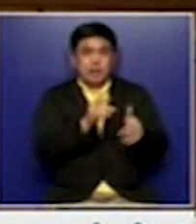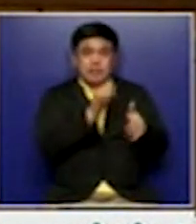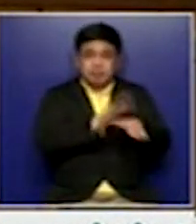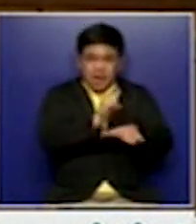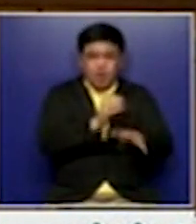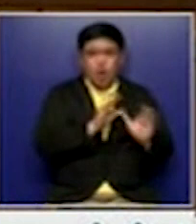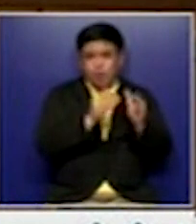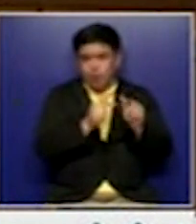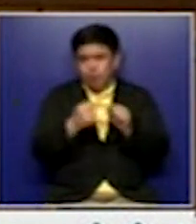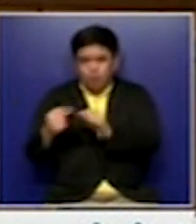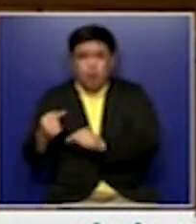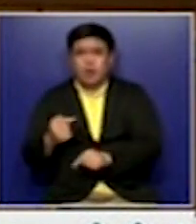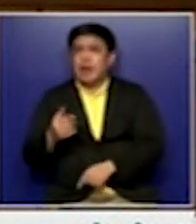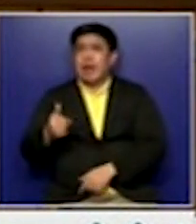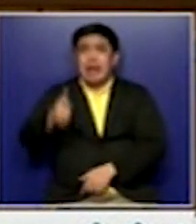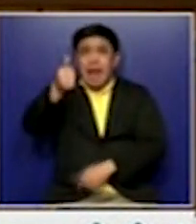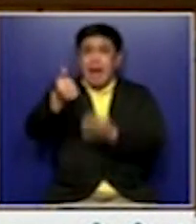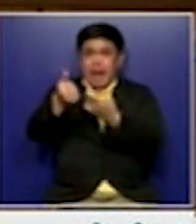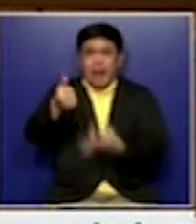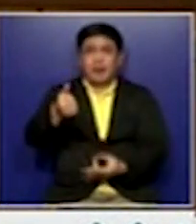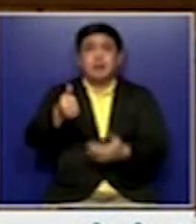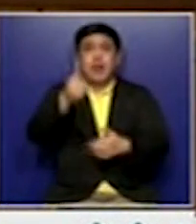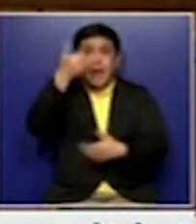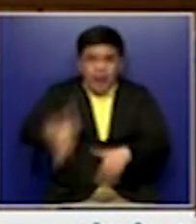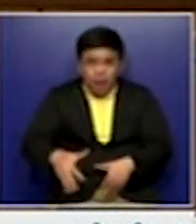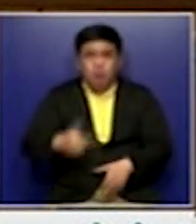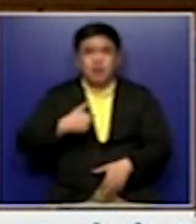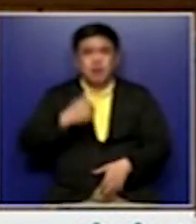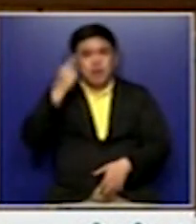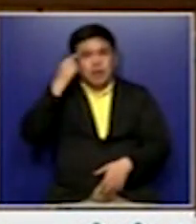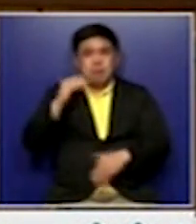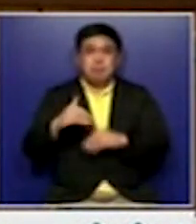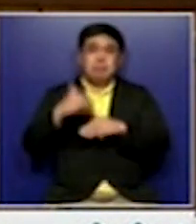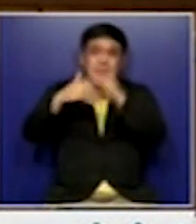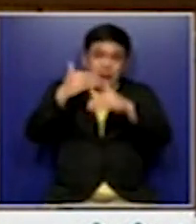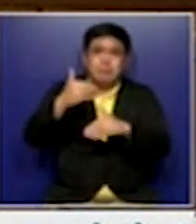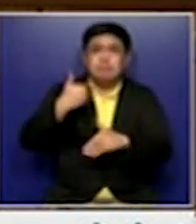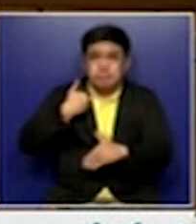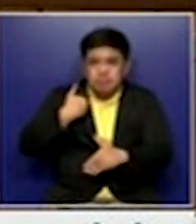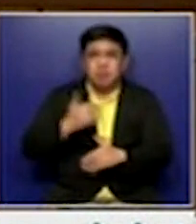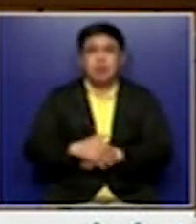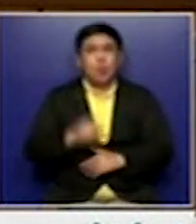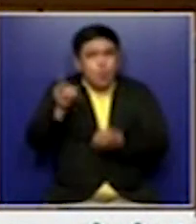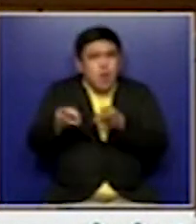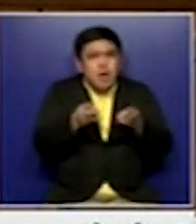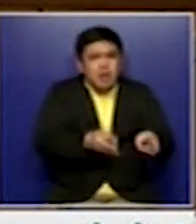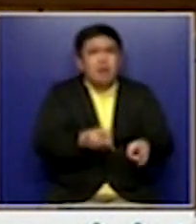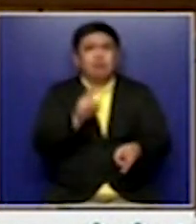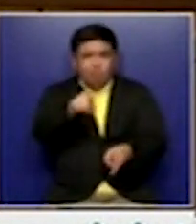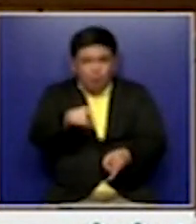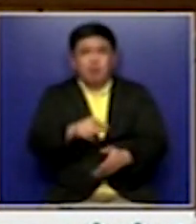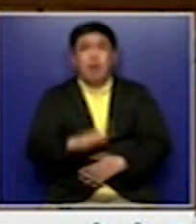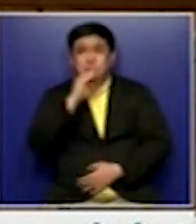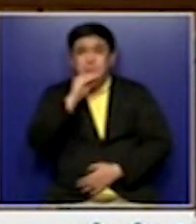ครัวต่อครอบครัวได้อะไรมาแล้วบ้างแล้วเราจะไปอย่างนี้ยังไงถ้าท่านจะก้าวกระโดดไปอย่างนั้นท่านต้องหาวิธีนะพูดอย่